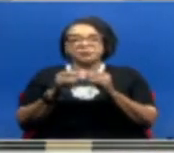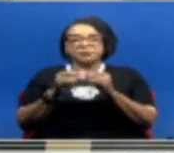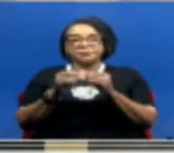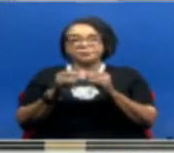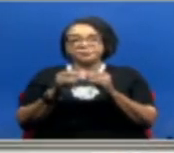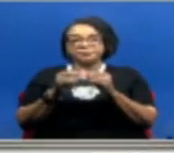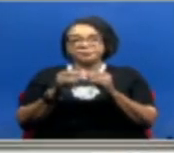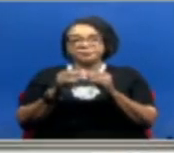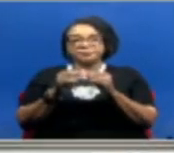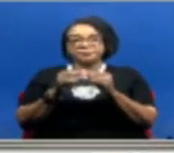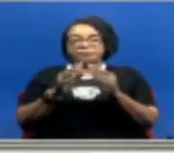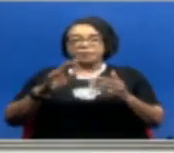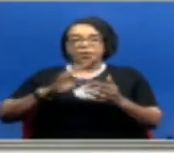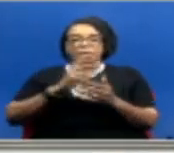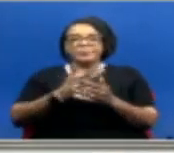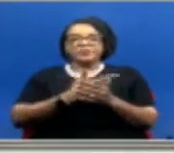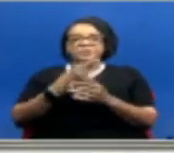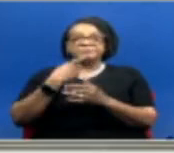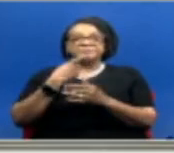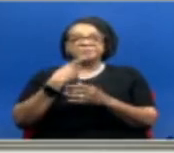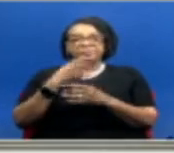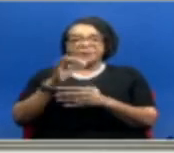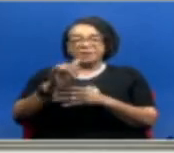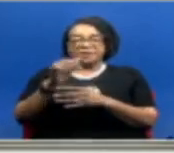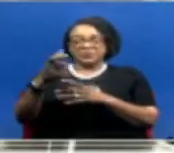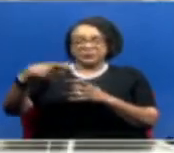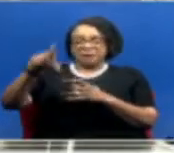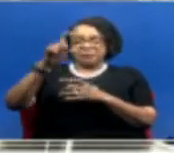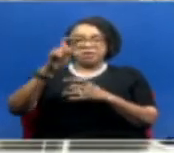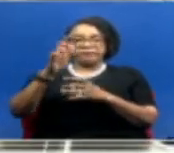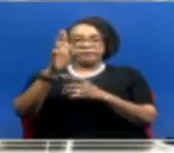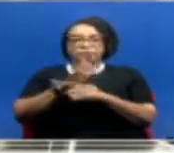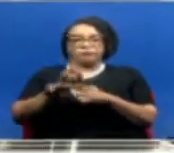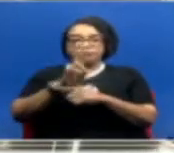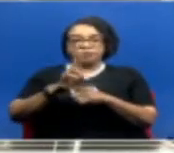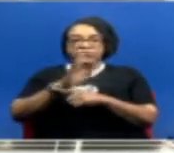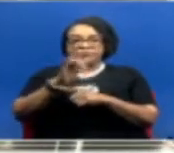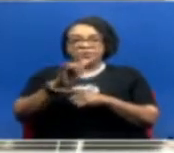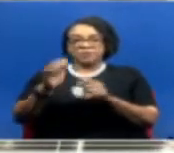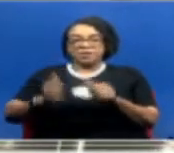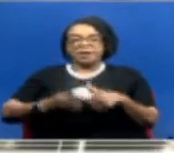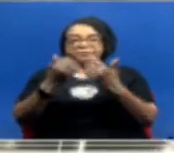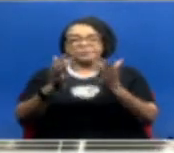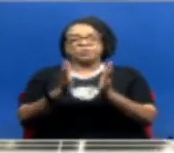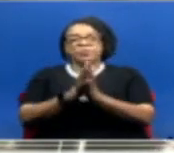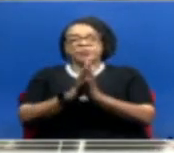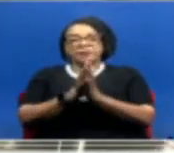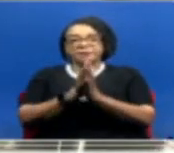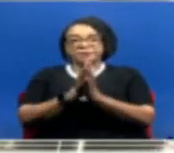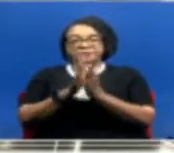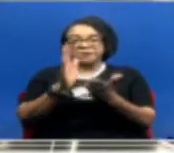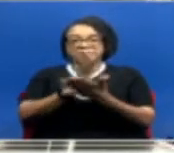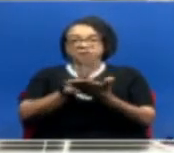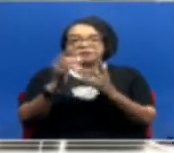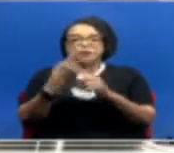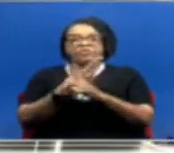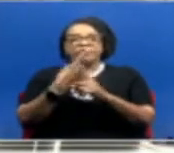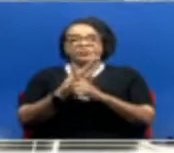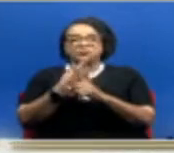Kulingana na kamati hiyo, ongezeko hili la matumizi limetokana na ongezeko la matumizi katika sekta muhimu za